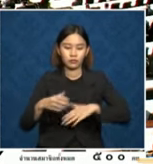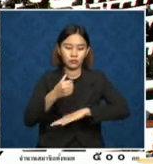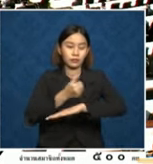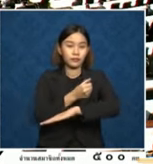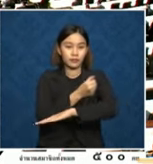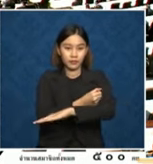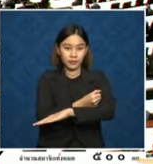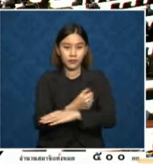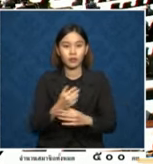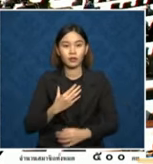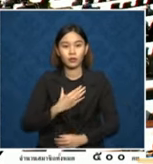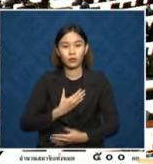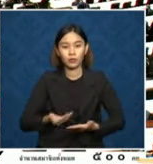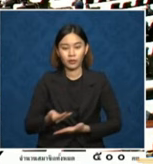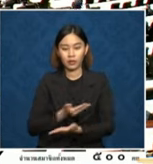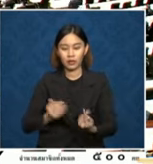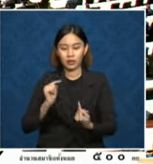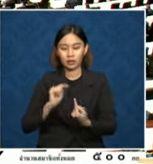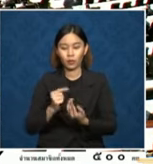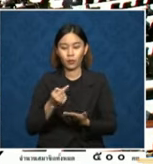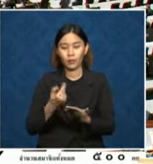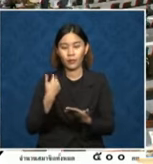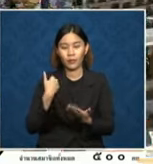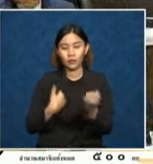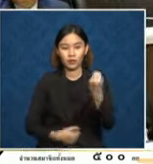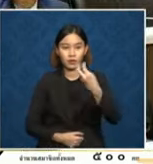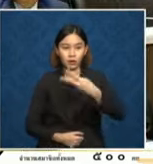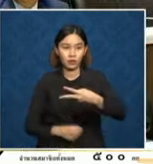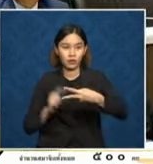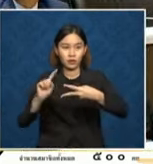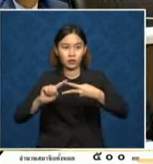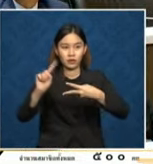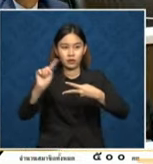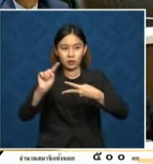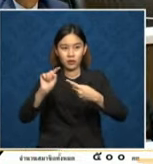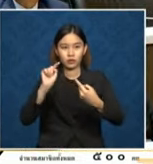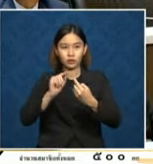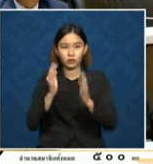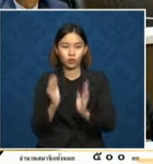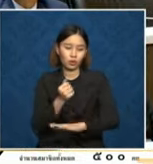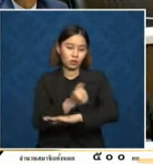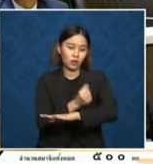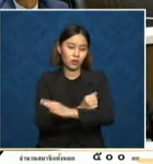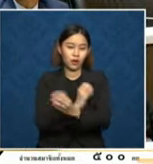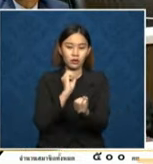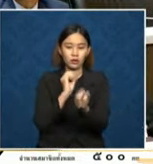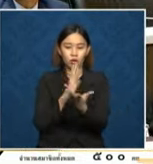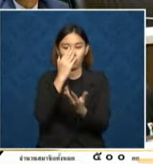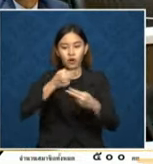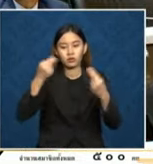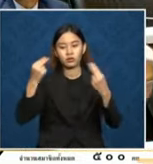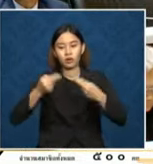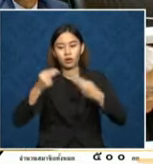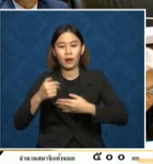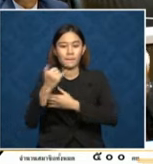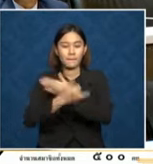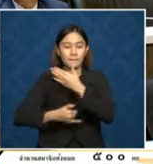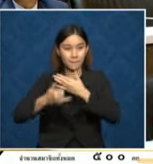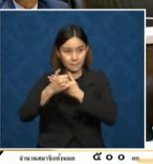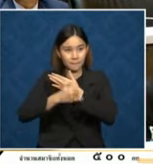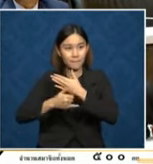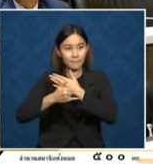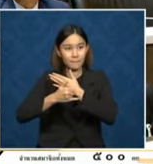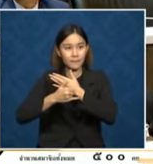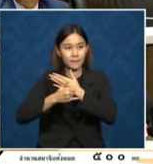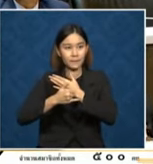านผมมีเรื่องจะหารือท่านประธาน2เรื่องครับเรื่องที่1ลูกจ้างที่ได้รับผลกระทบจากสงครามในประเทศอิสราเอลนะ